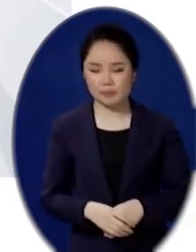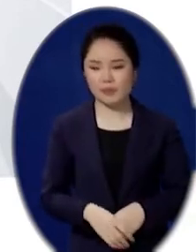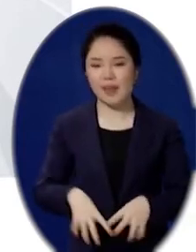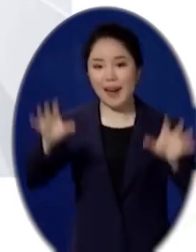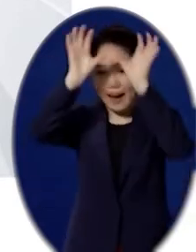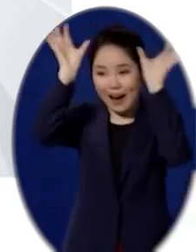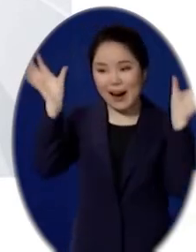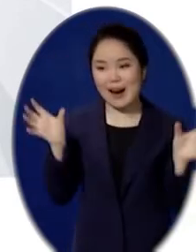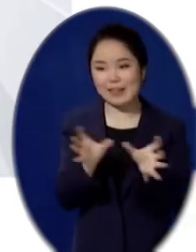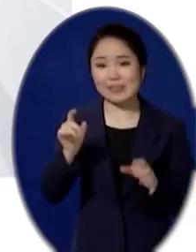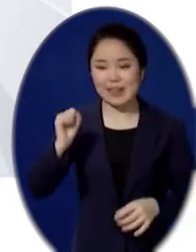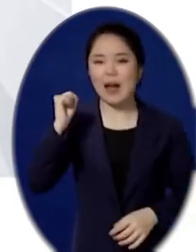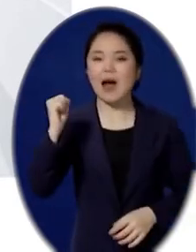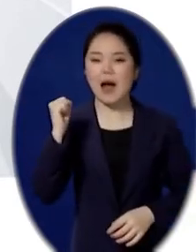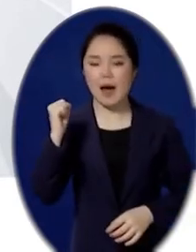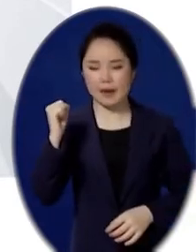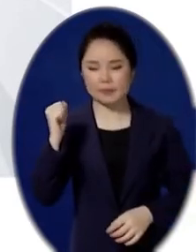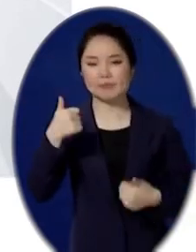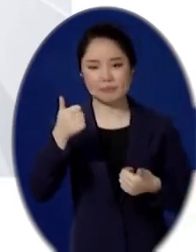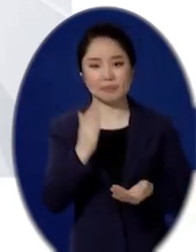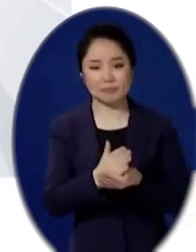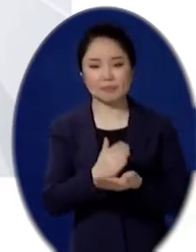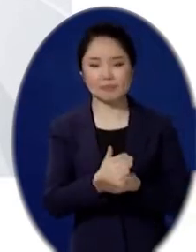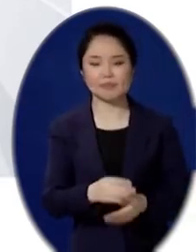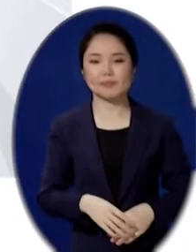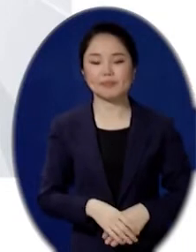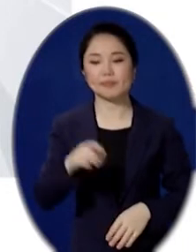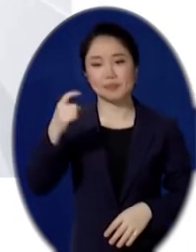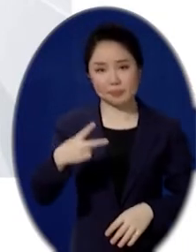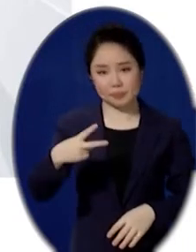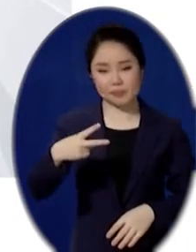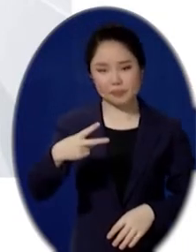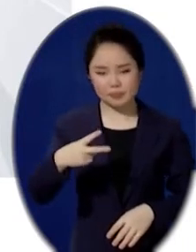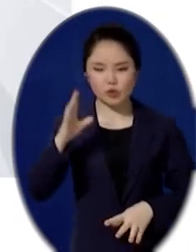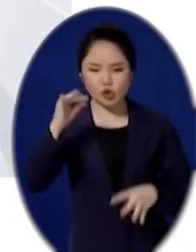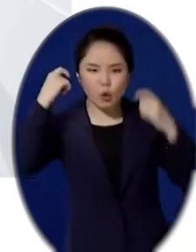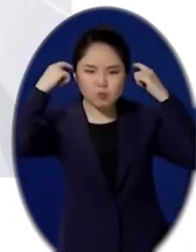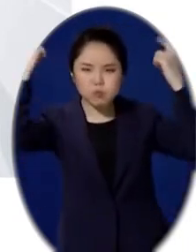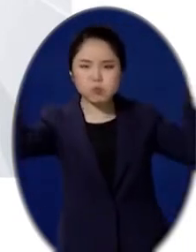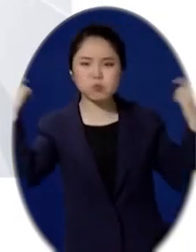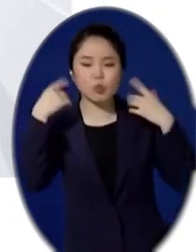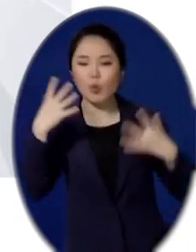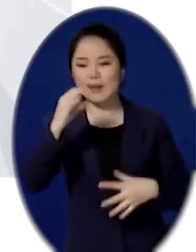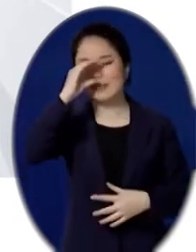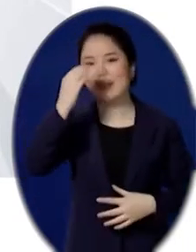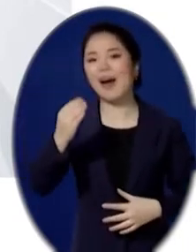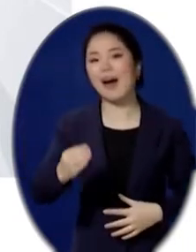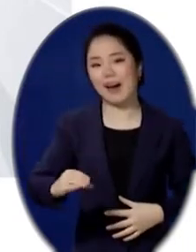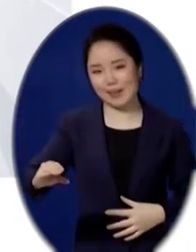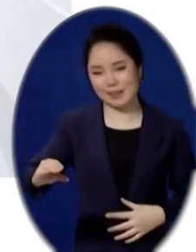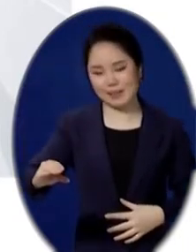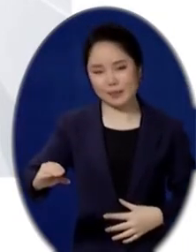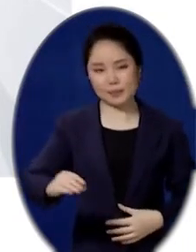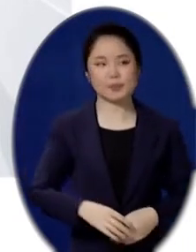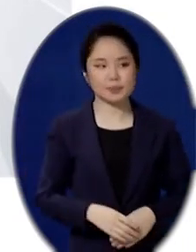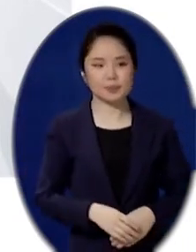арслан боёо, аавсаг. Сайн байна. Дараагийнх нь томчгтай амтан заан байсан байна.